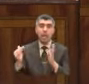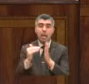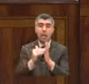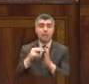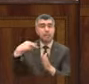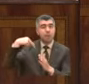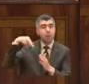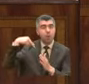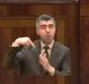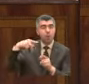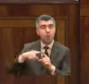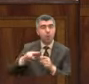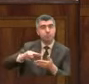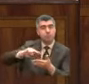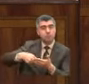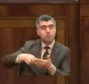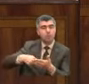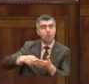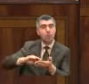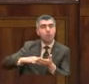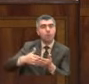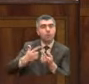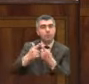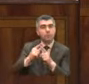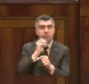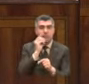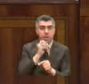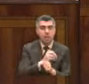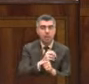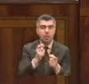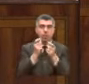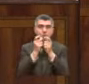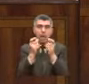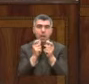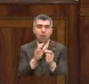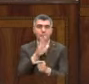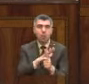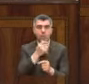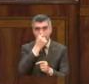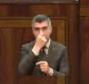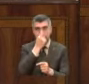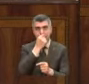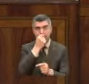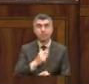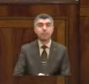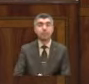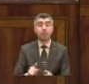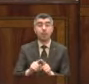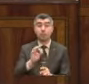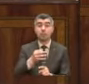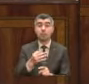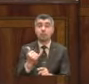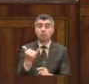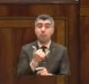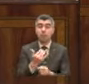التي تم التوقيع على معالجة كل ما يتعلق بالنفايات المرتبطة بهذه المنطقة الصناعية، دون أن نتحدث طبعا عن كل